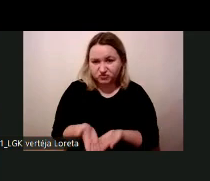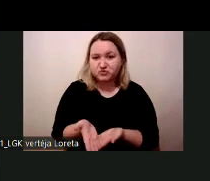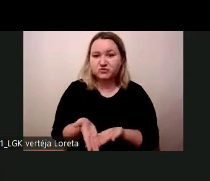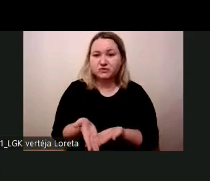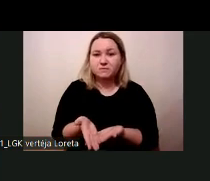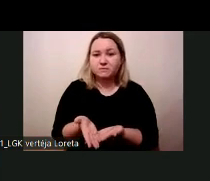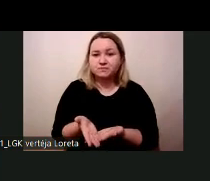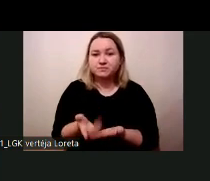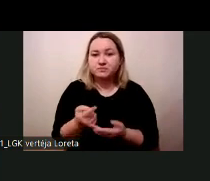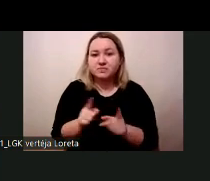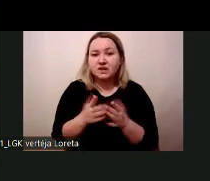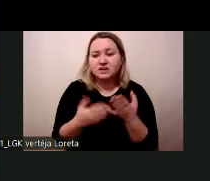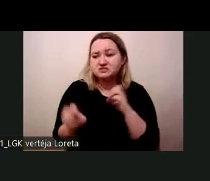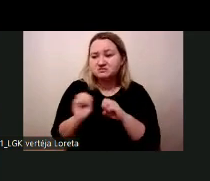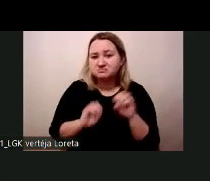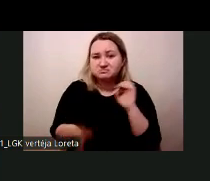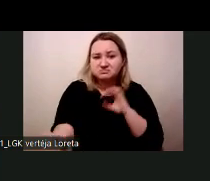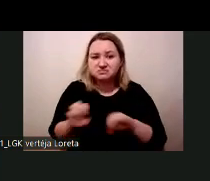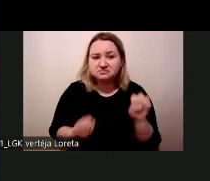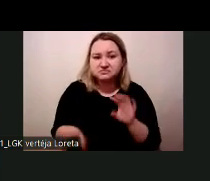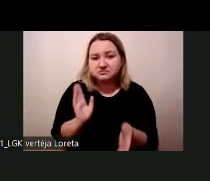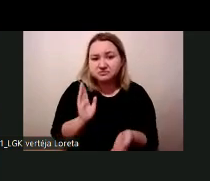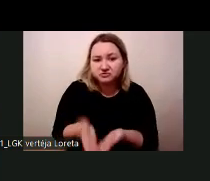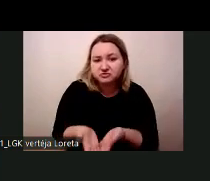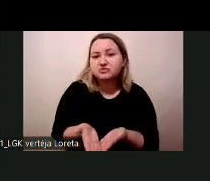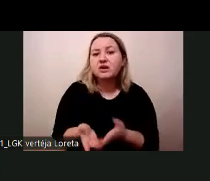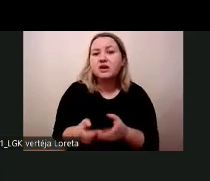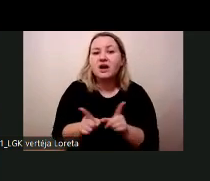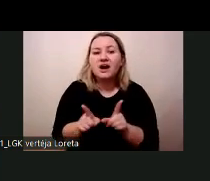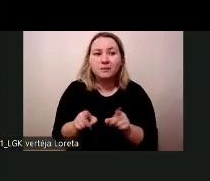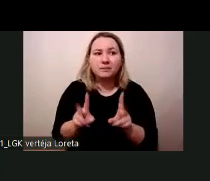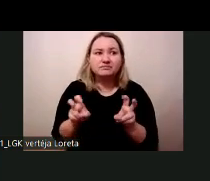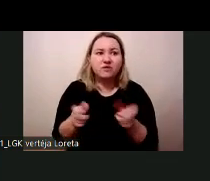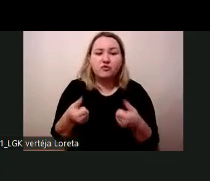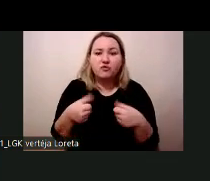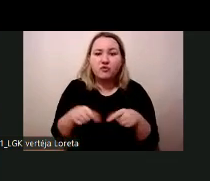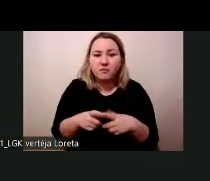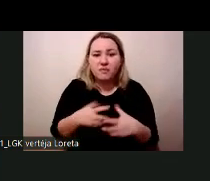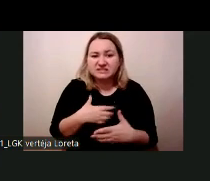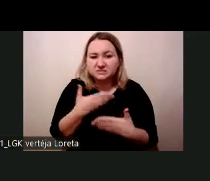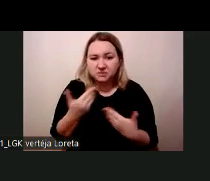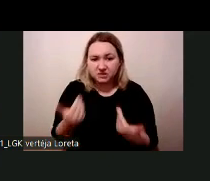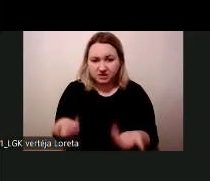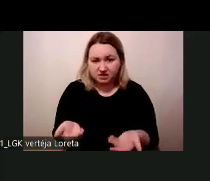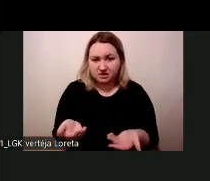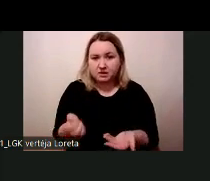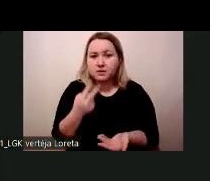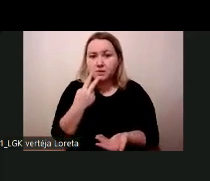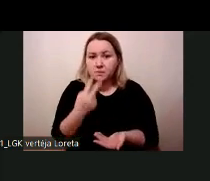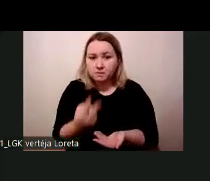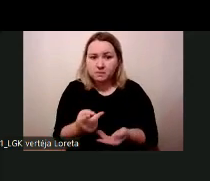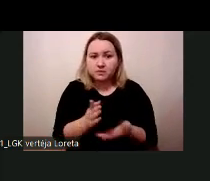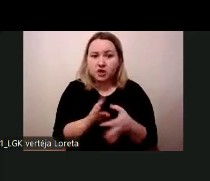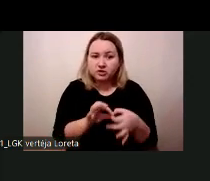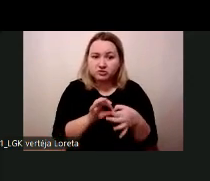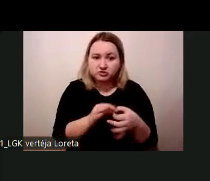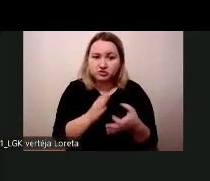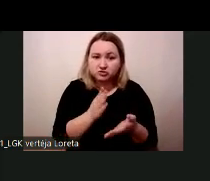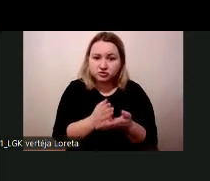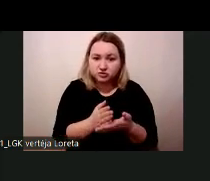jos yra mėtomos, tampa kaip ir nesvarbios, nereikšmingos. Tai jūs matote ryšį